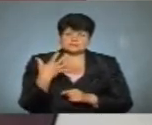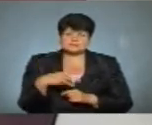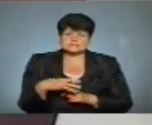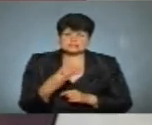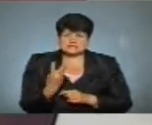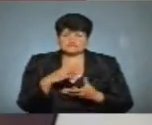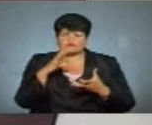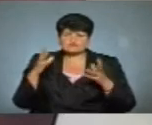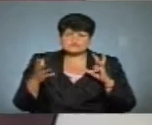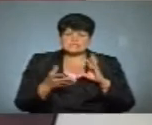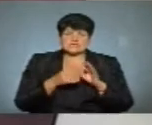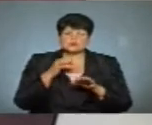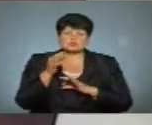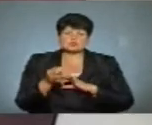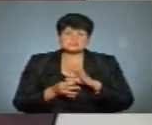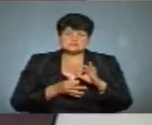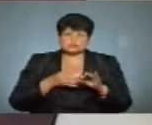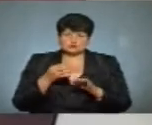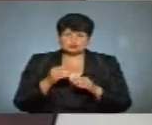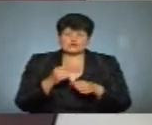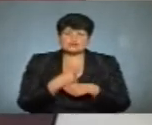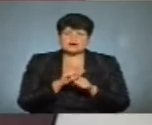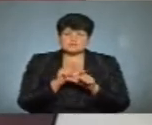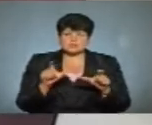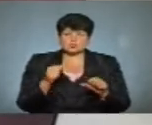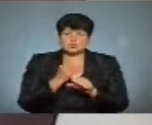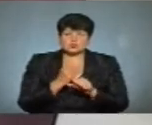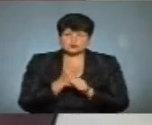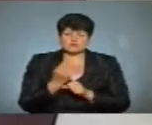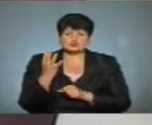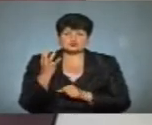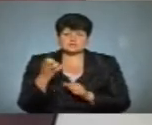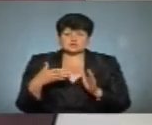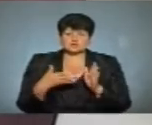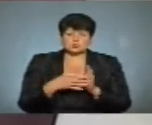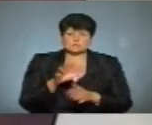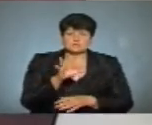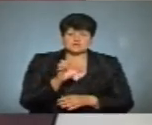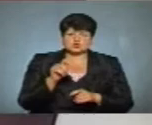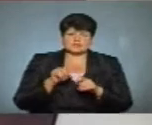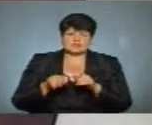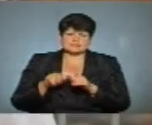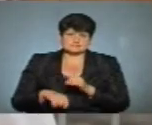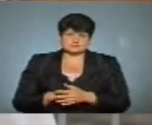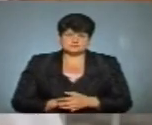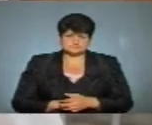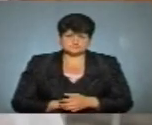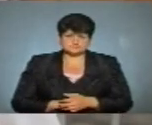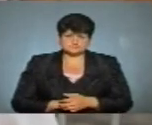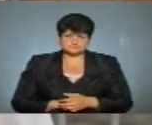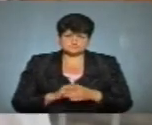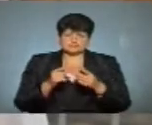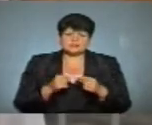У загальному за добу, каже Володимир Паничев, в лабораторії роблять від 400 до 500 тестів. Відповідно